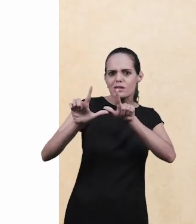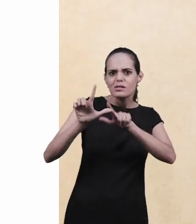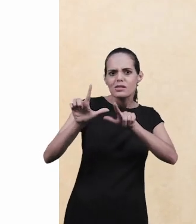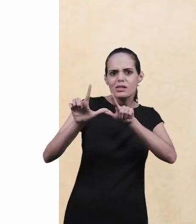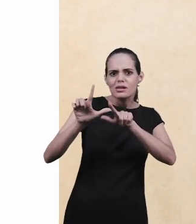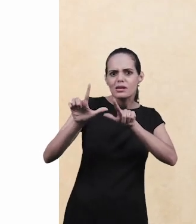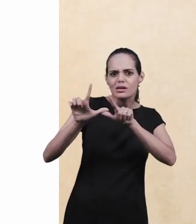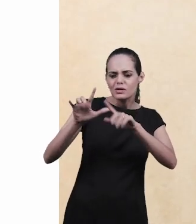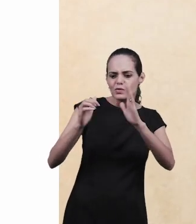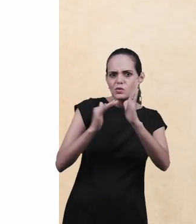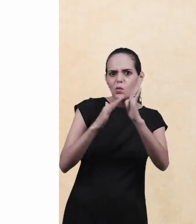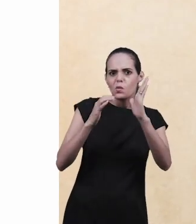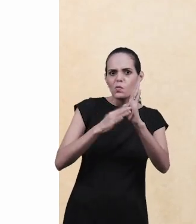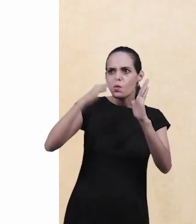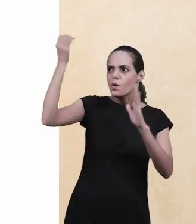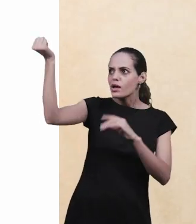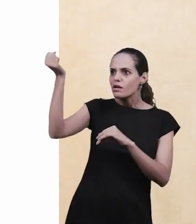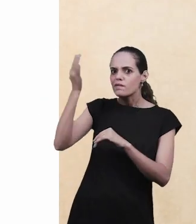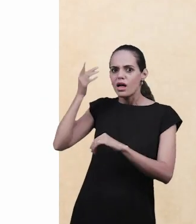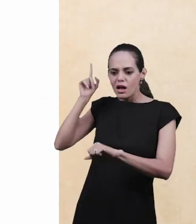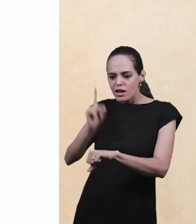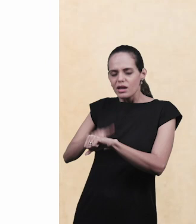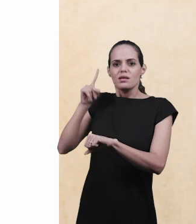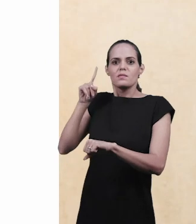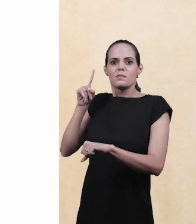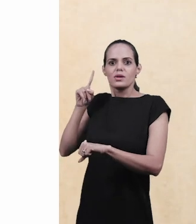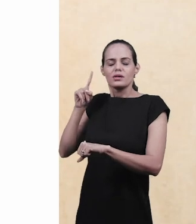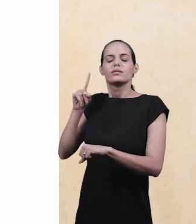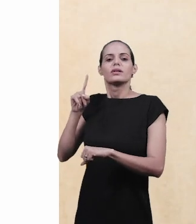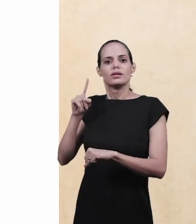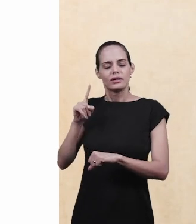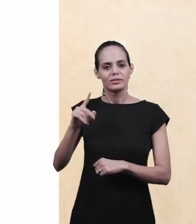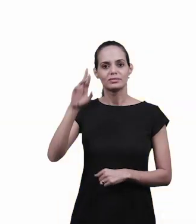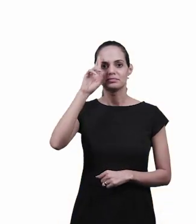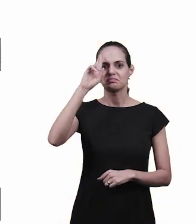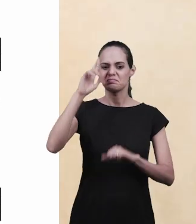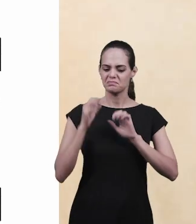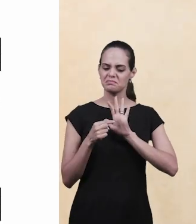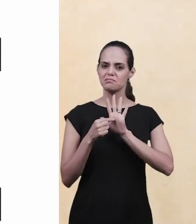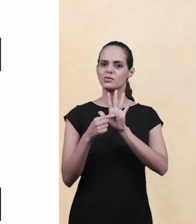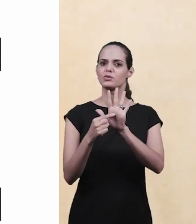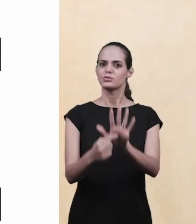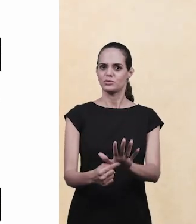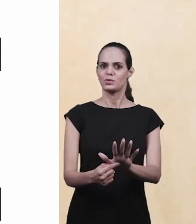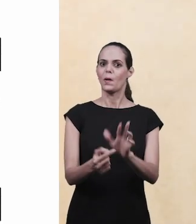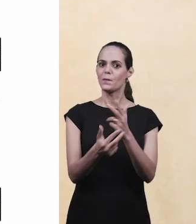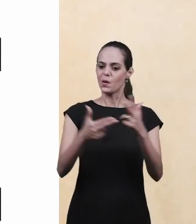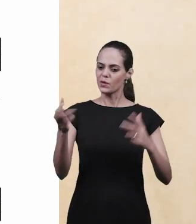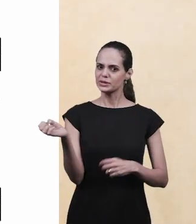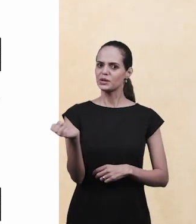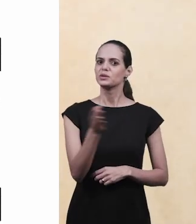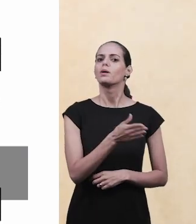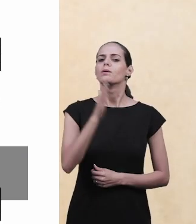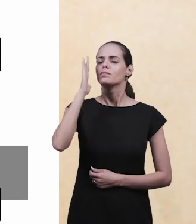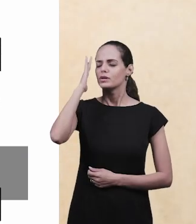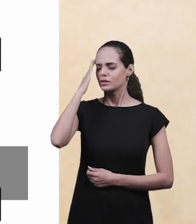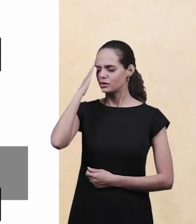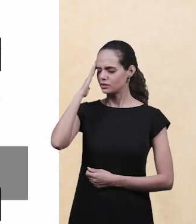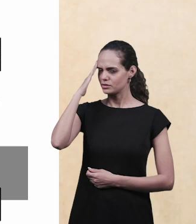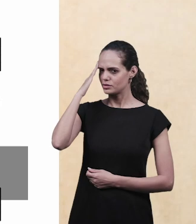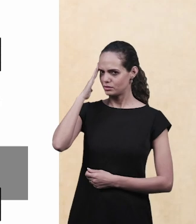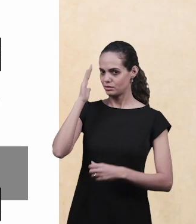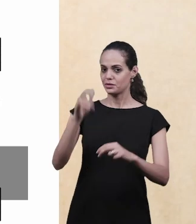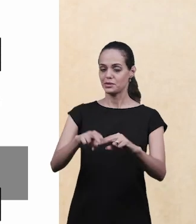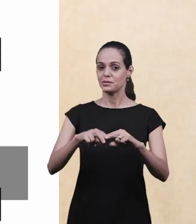ce moment-là. Le Seigneur, donc, a montré que quelque chose de nouveau elle touchait et qu'à travers cette